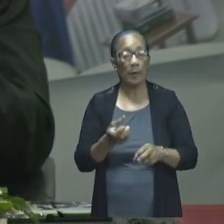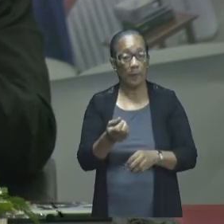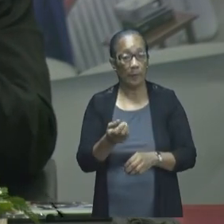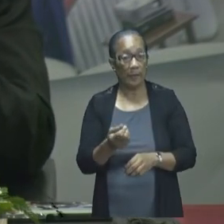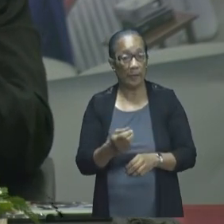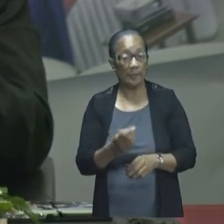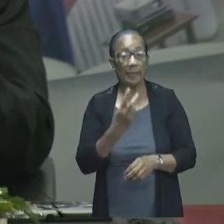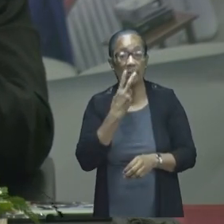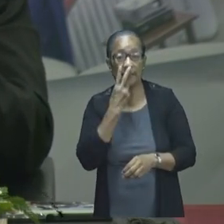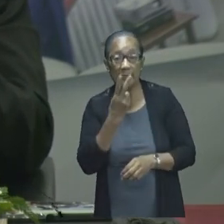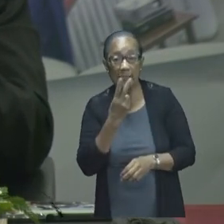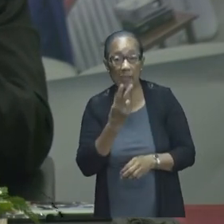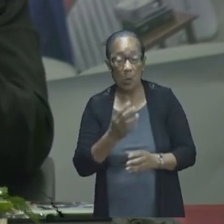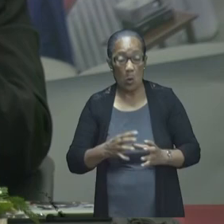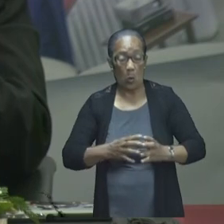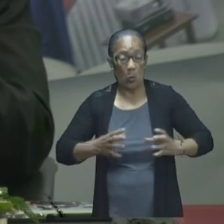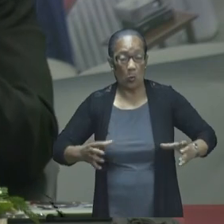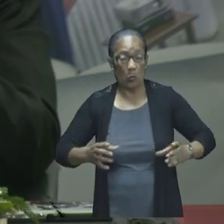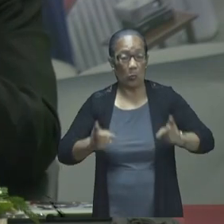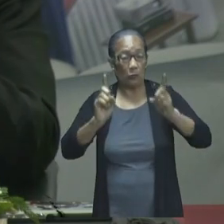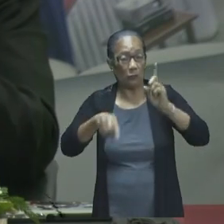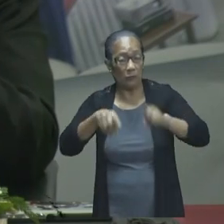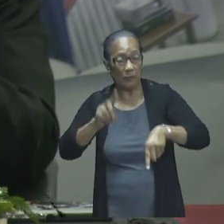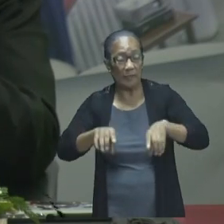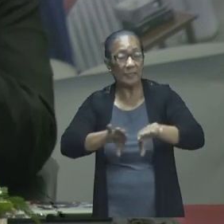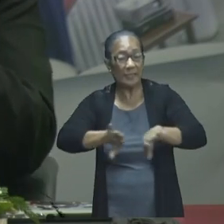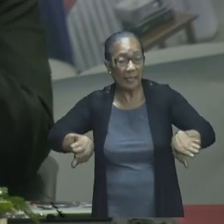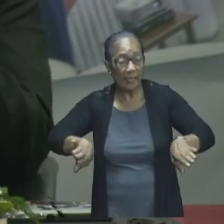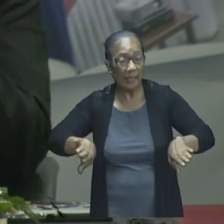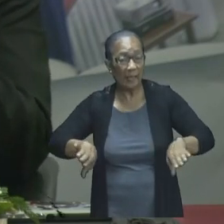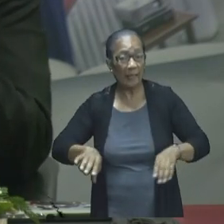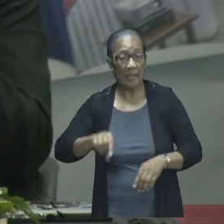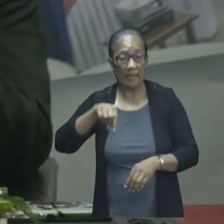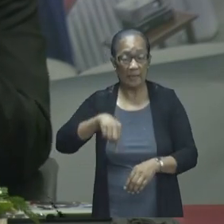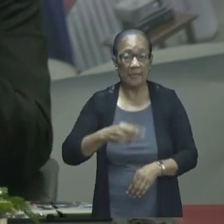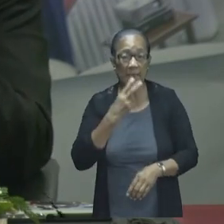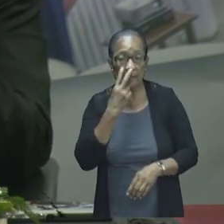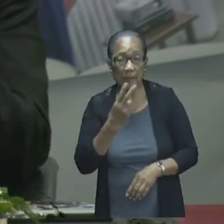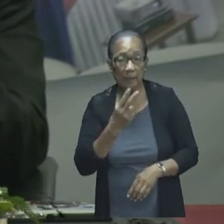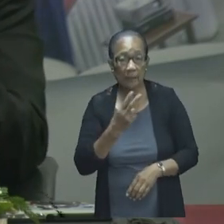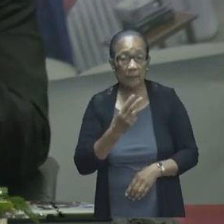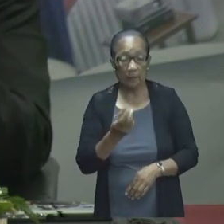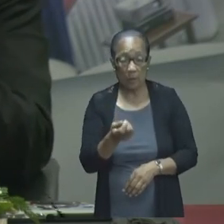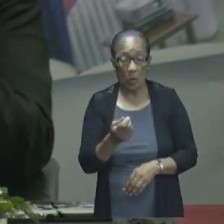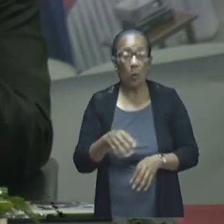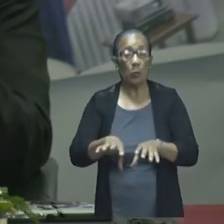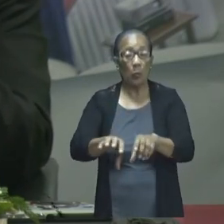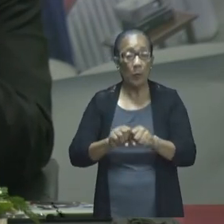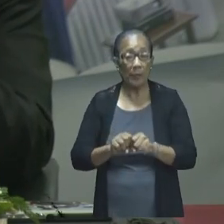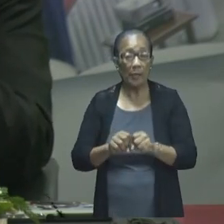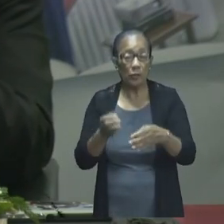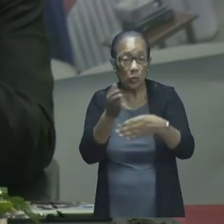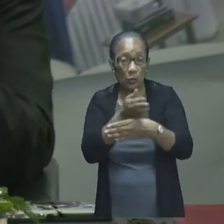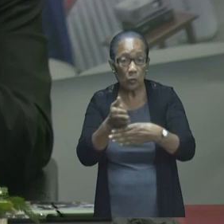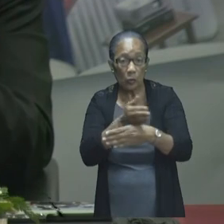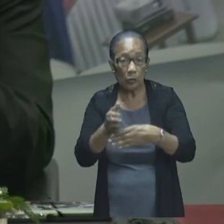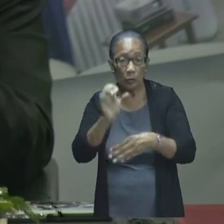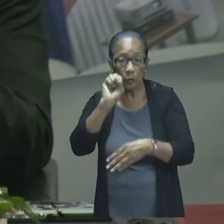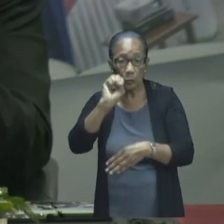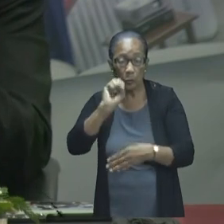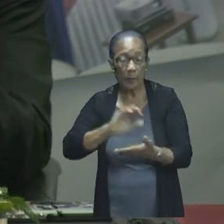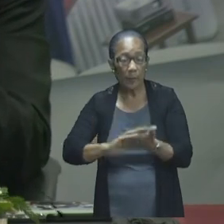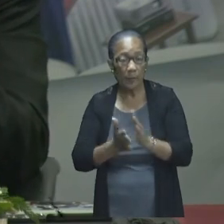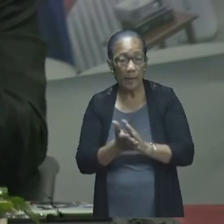tussen import prijs daar zo en hier de op koe prijs en dat we zeggen dat tussen de supermarkt en de